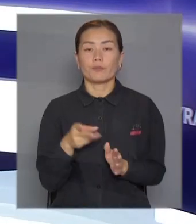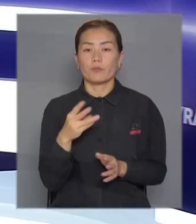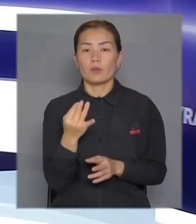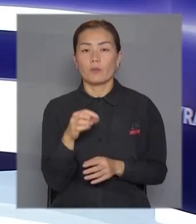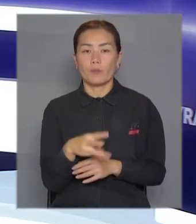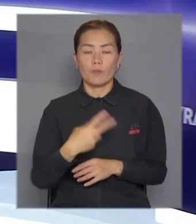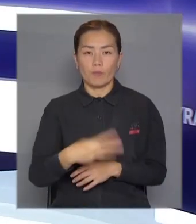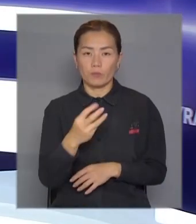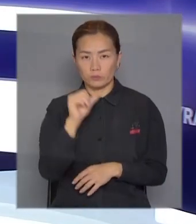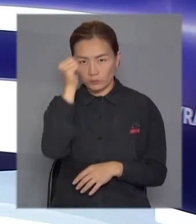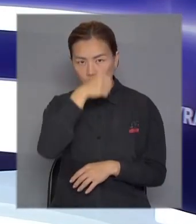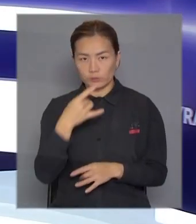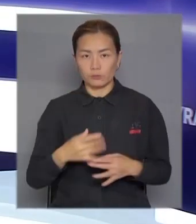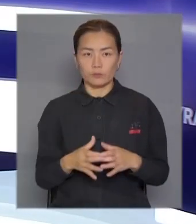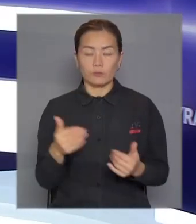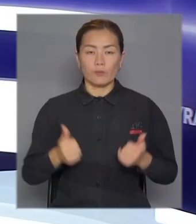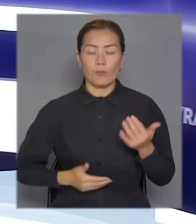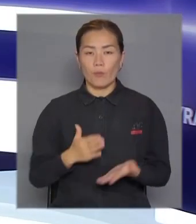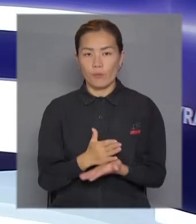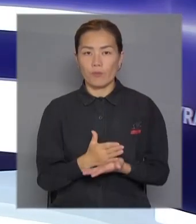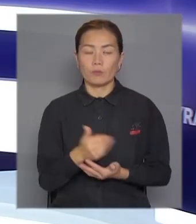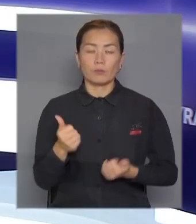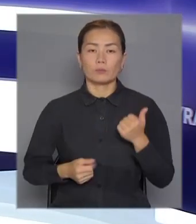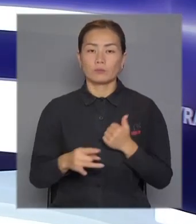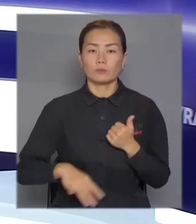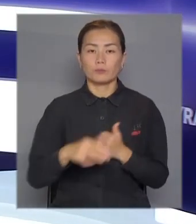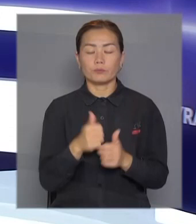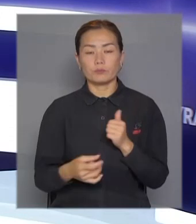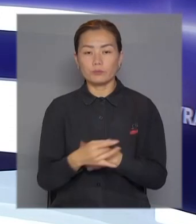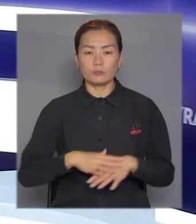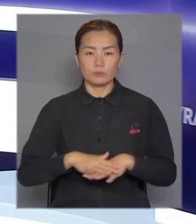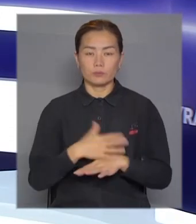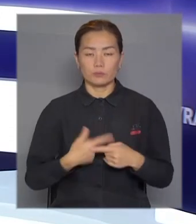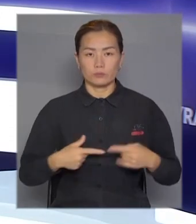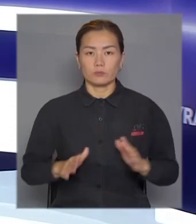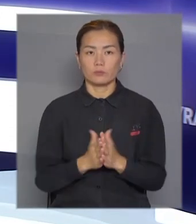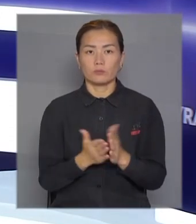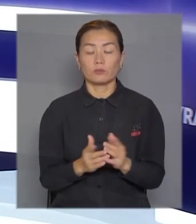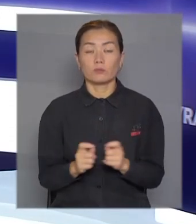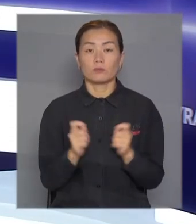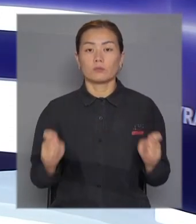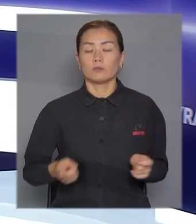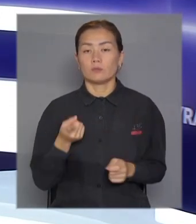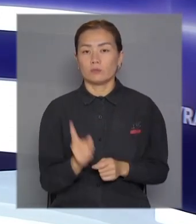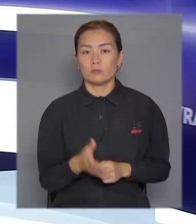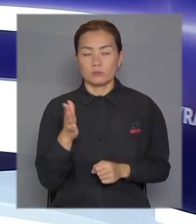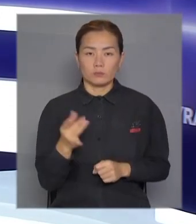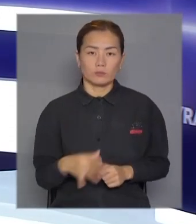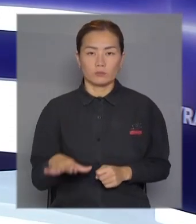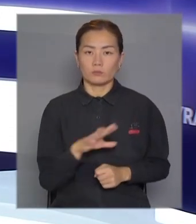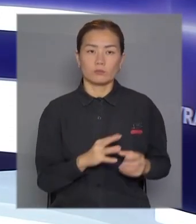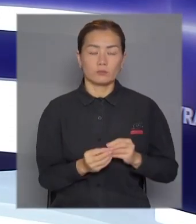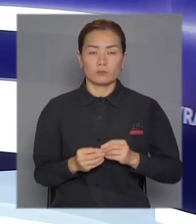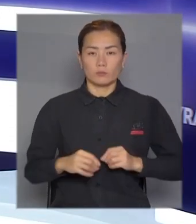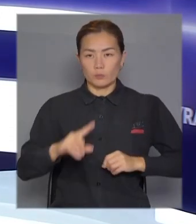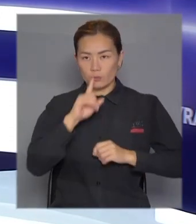2023 екінші жалпы республикалық фестиваль өтті. Бұл фестиваль еліміздің әр өңіріндегі көпшілік кітапханаларында бір уақытта өтеді. Республика бойынша